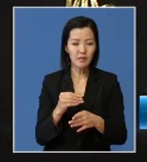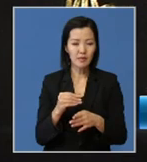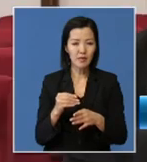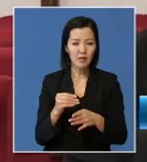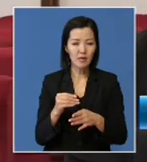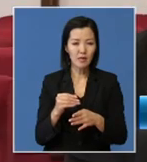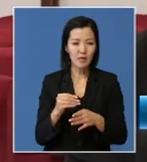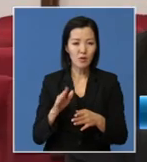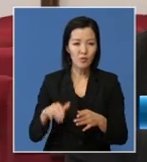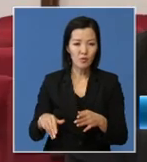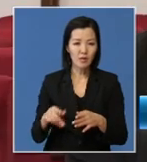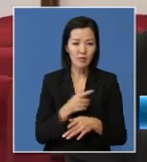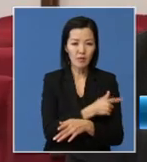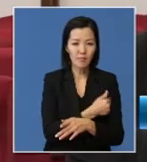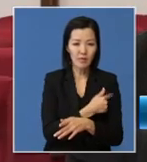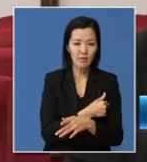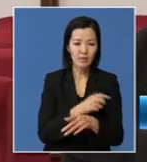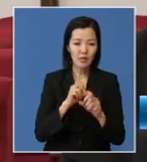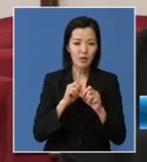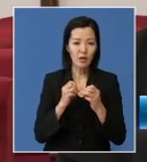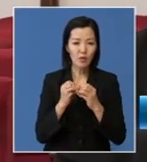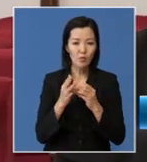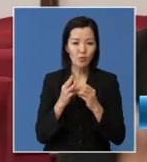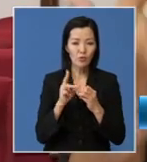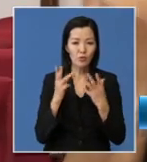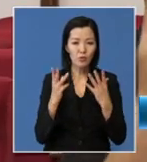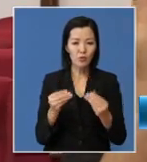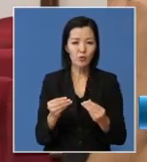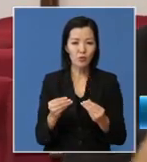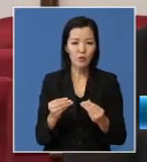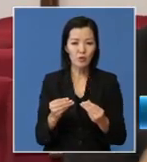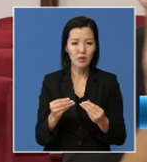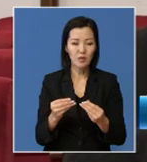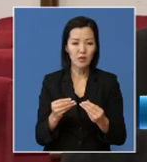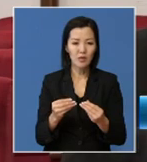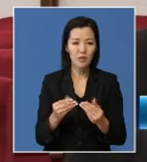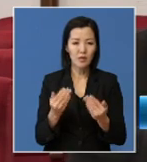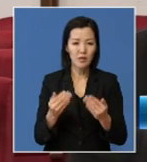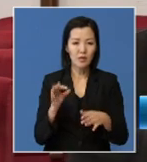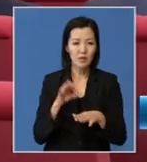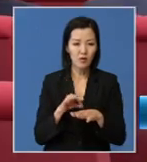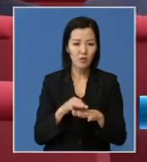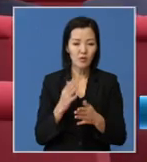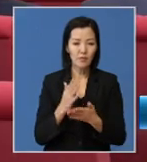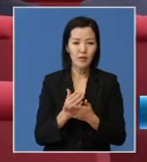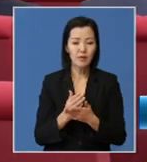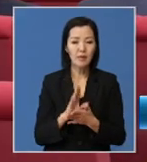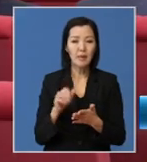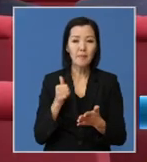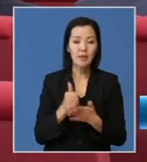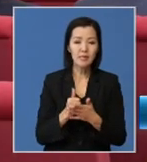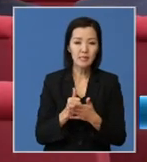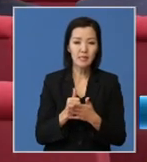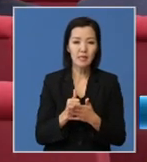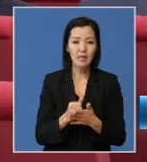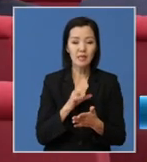Одан кейін барып больницаға жаттық. Больницада 13 күн. Басымда әлі міне трещина әлі бар, әлі де ауырам. Бастысы бұл көтеріліс